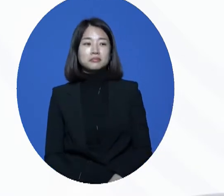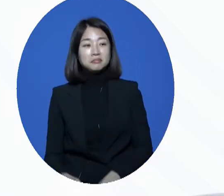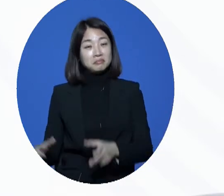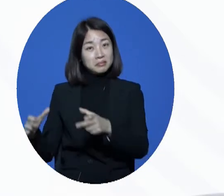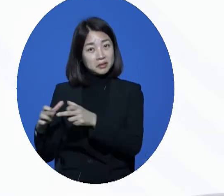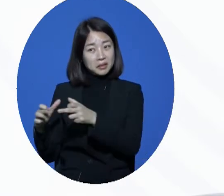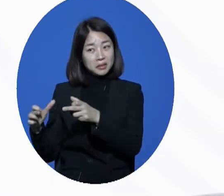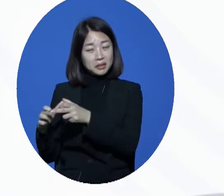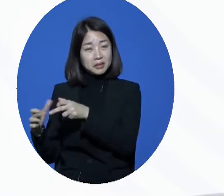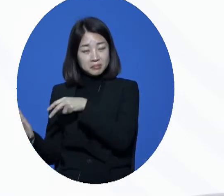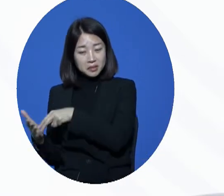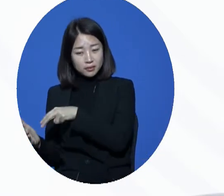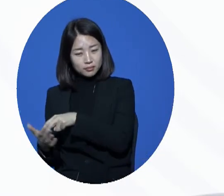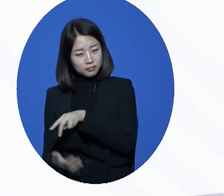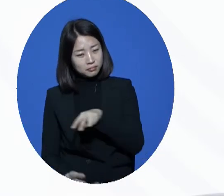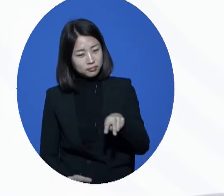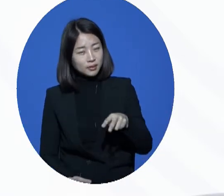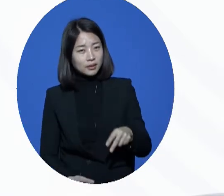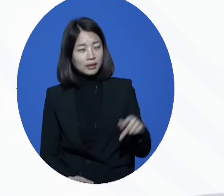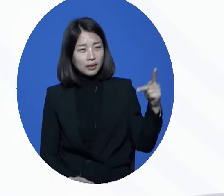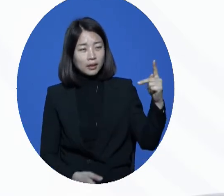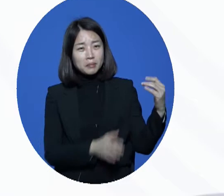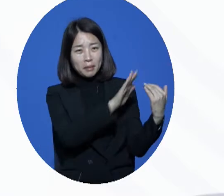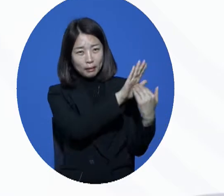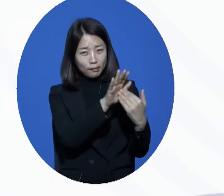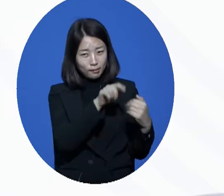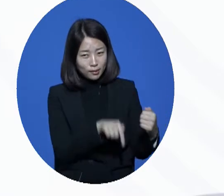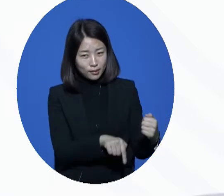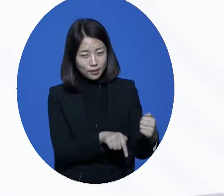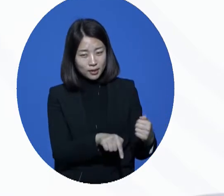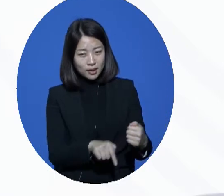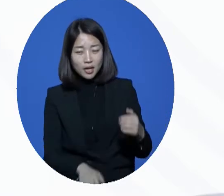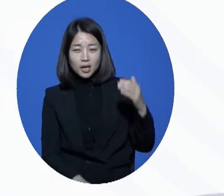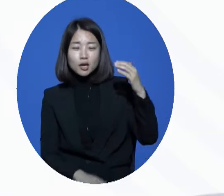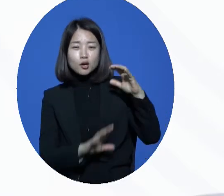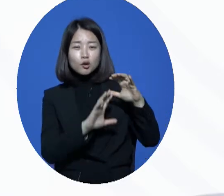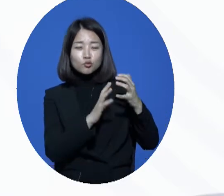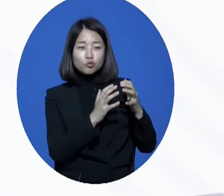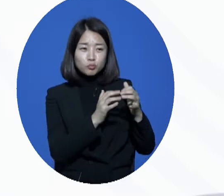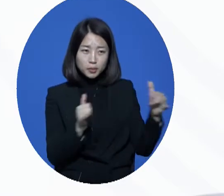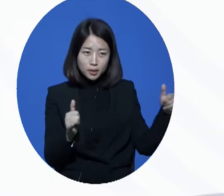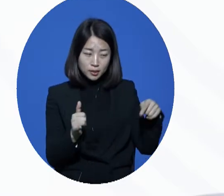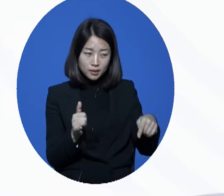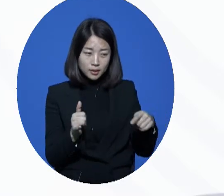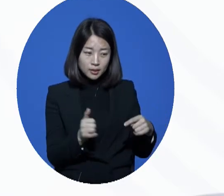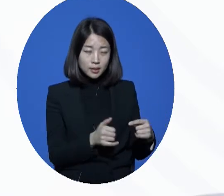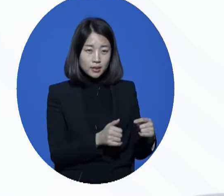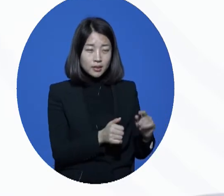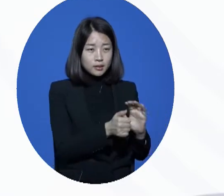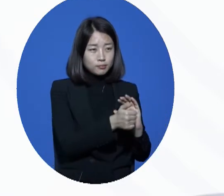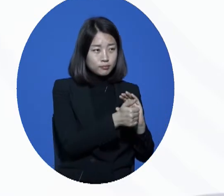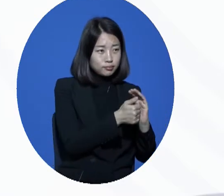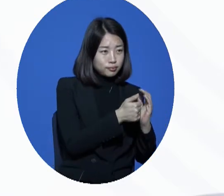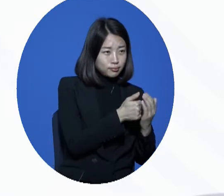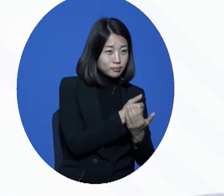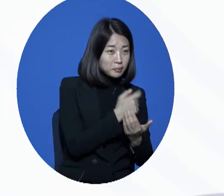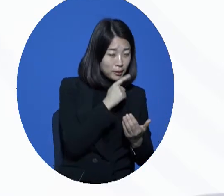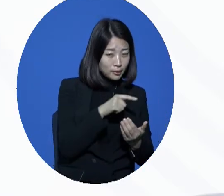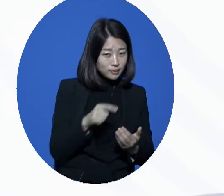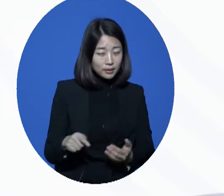장애인의 관점에서 보았을 때 K방역은 국민을 지킴과 동시에 누가 국민인지를 구별해